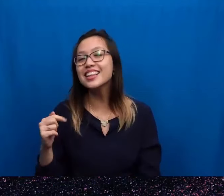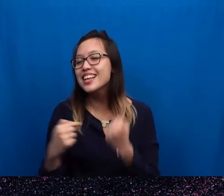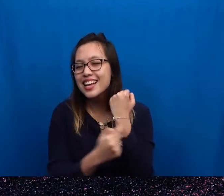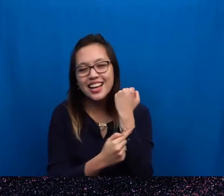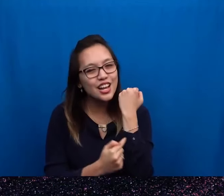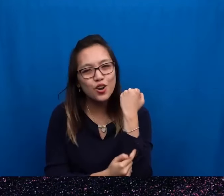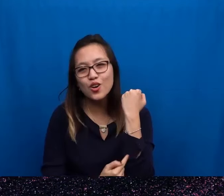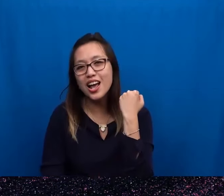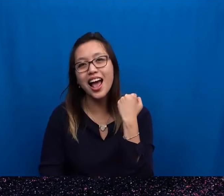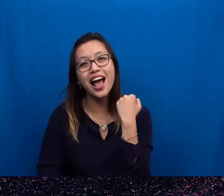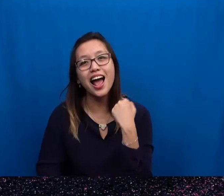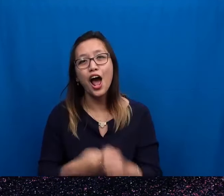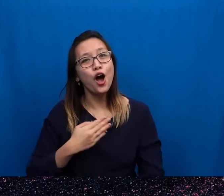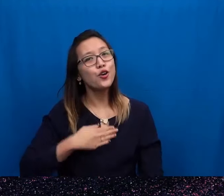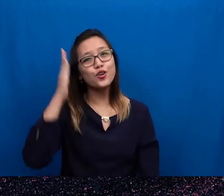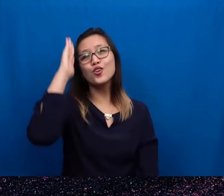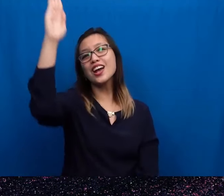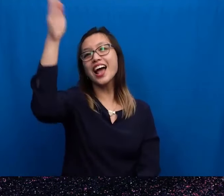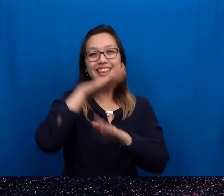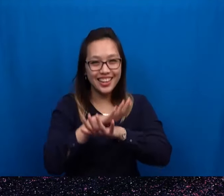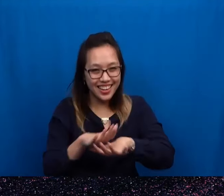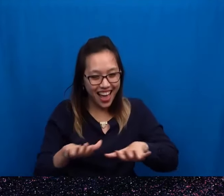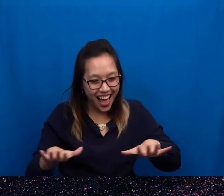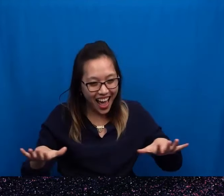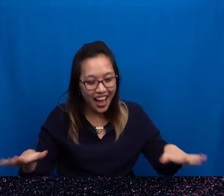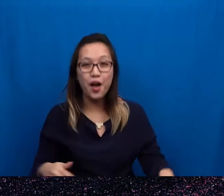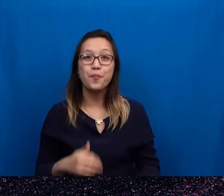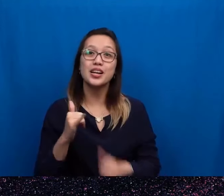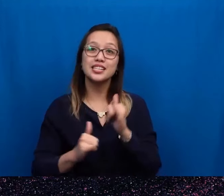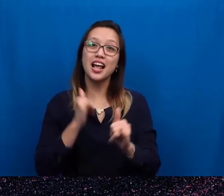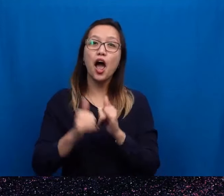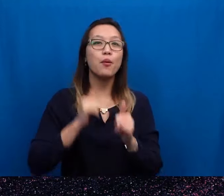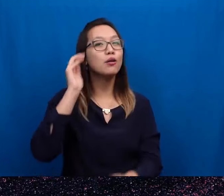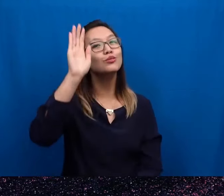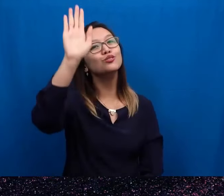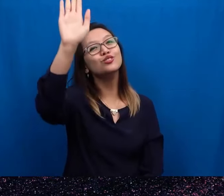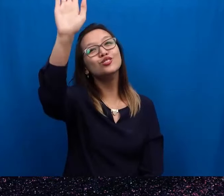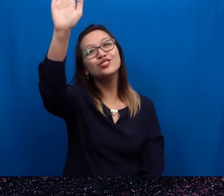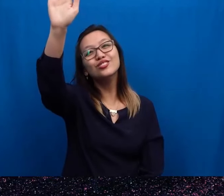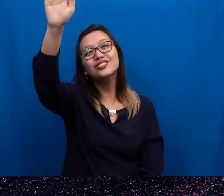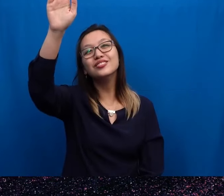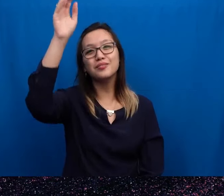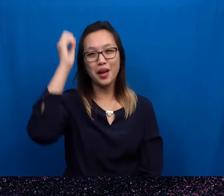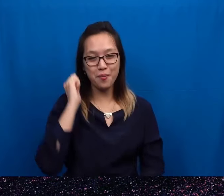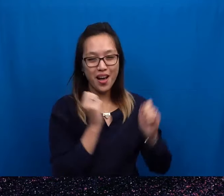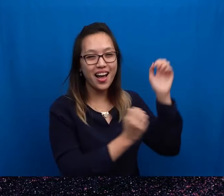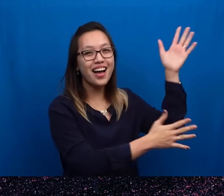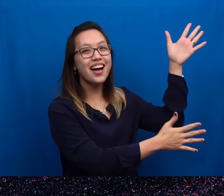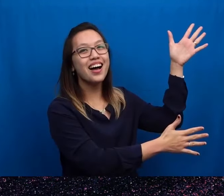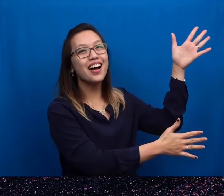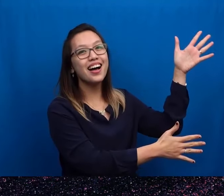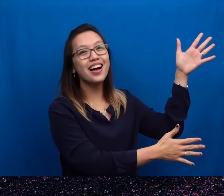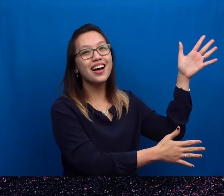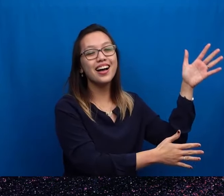menyembuhkan yang terluka. Ku kan tenang bersama-Mu, Bapa.